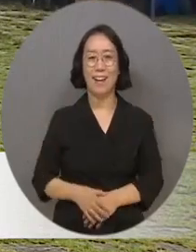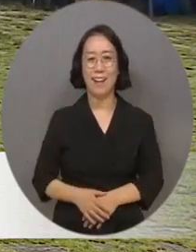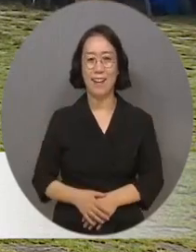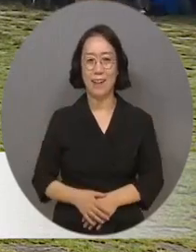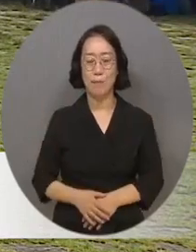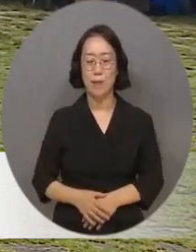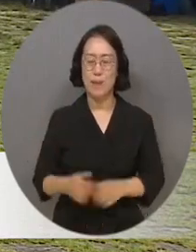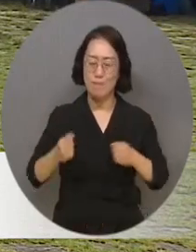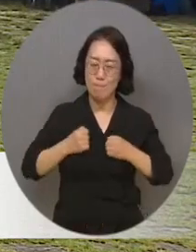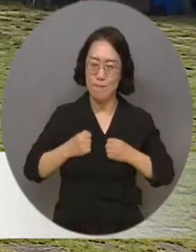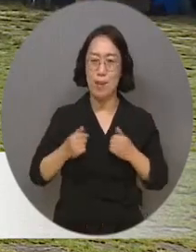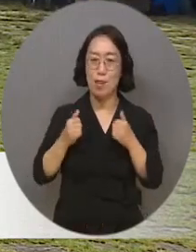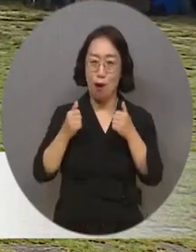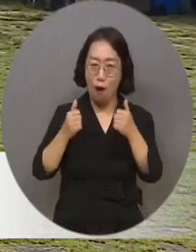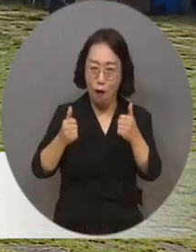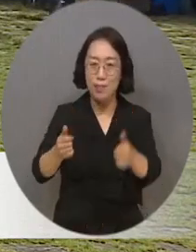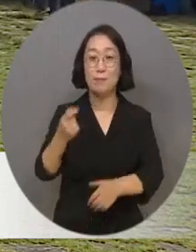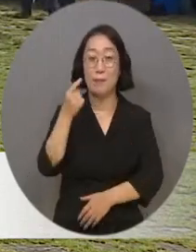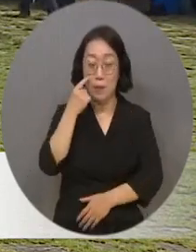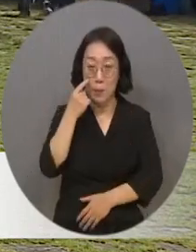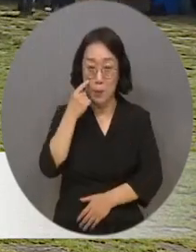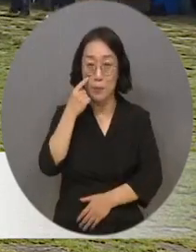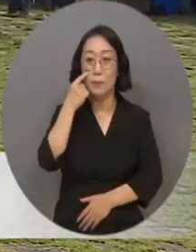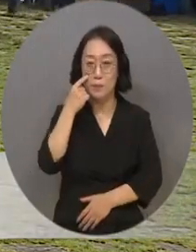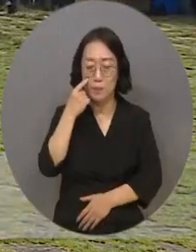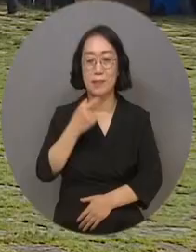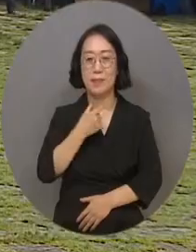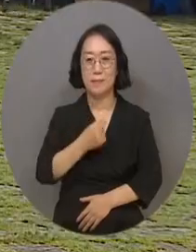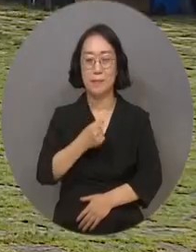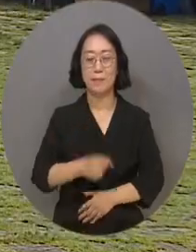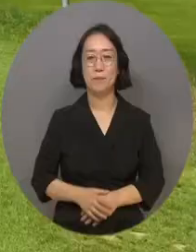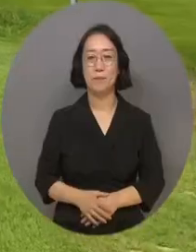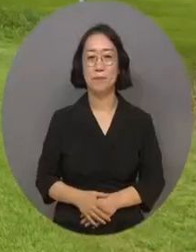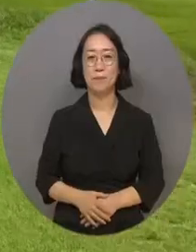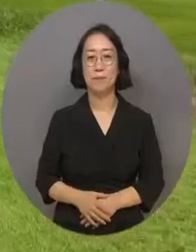그래서 열심히 한번 최선을 다해가지고 한번 해보겠습니다.